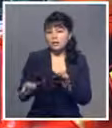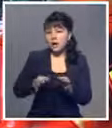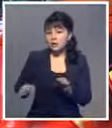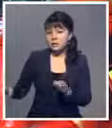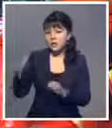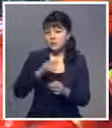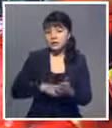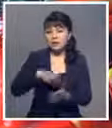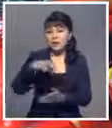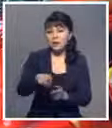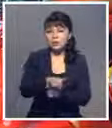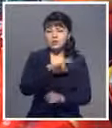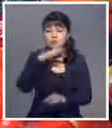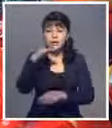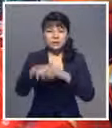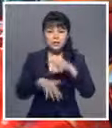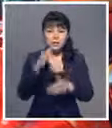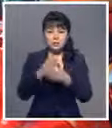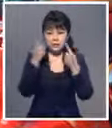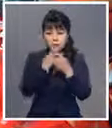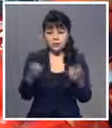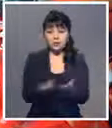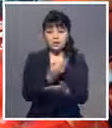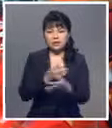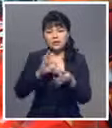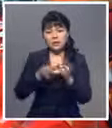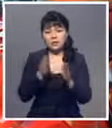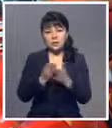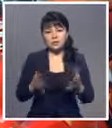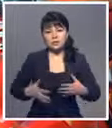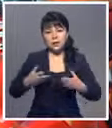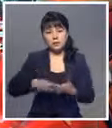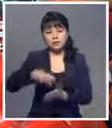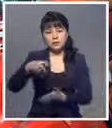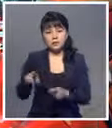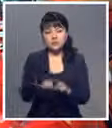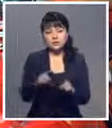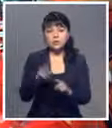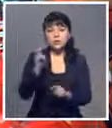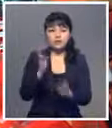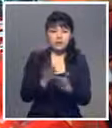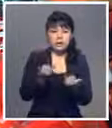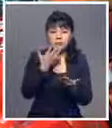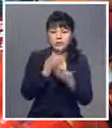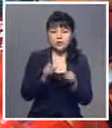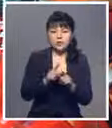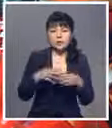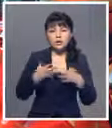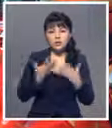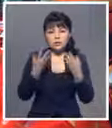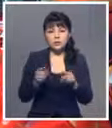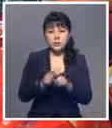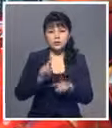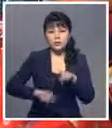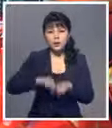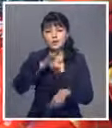арқалаған көрермен ағылуда. Олардың мазмұны да әрқилы. Біреуі амандық жеткізген хат болса, енді бірі елде ұнжырғасы түсіп жүрген